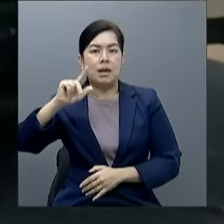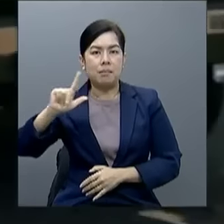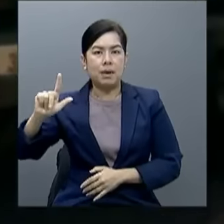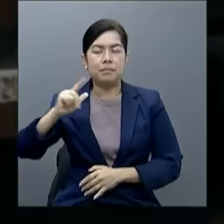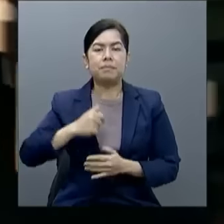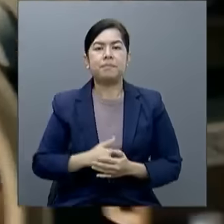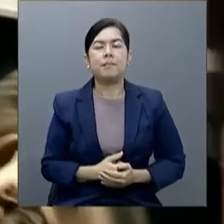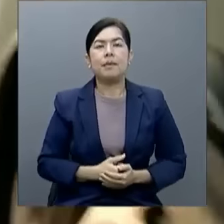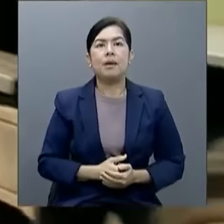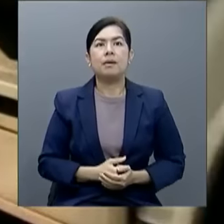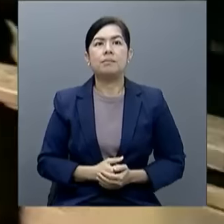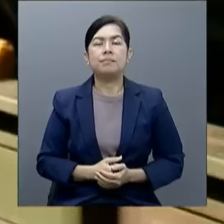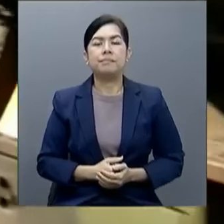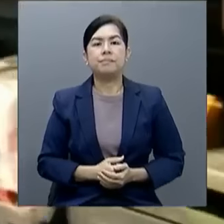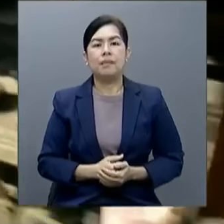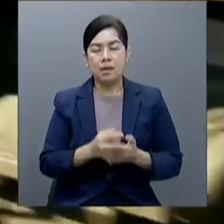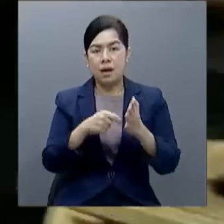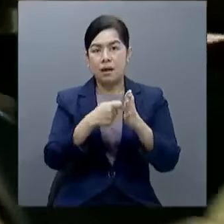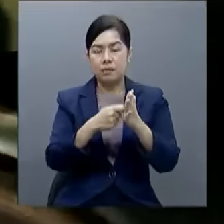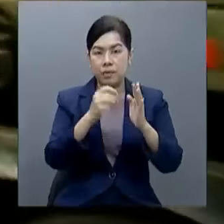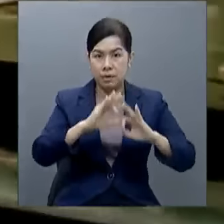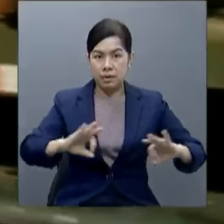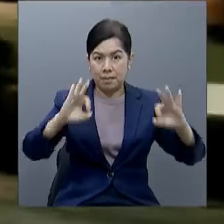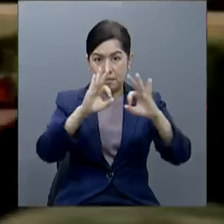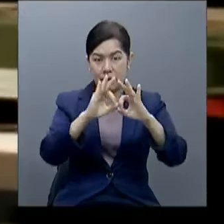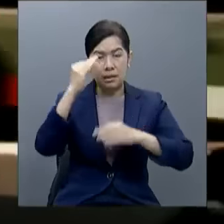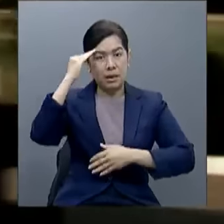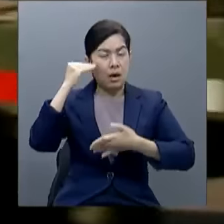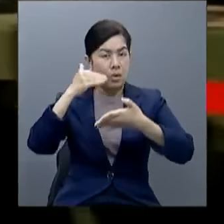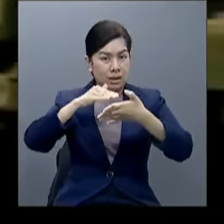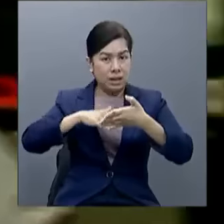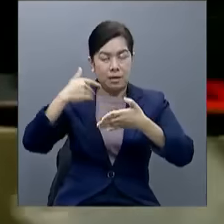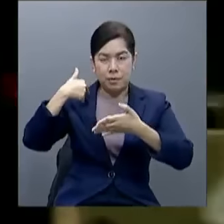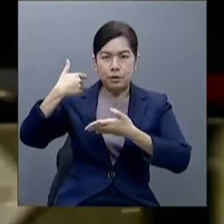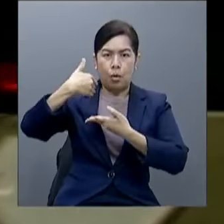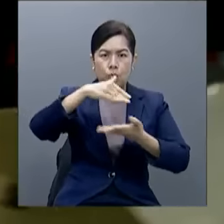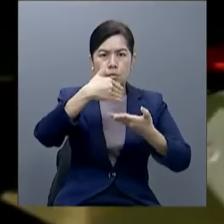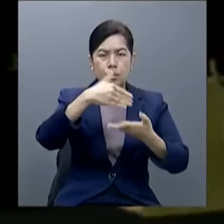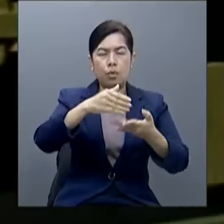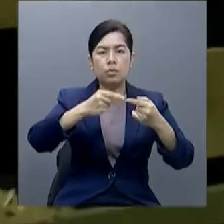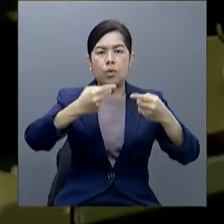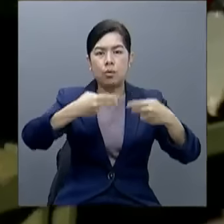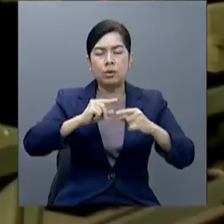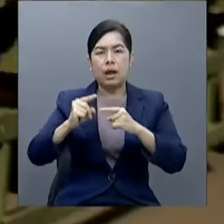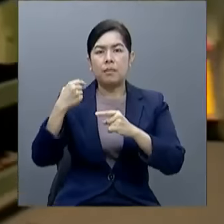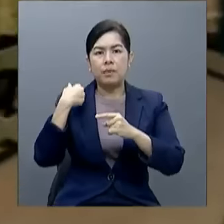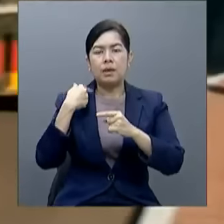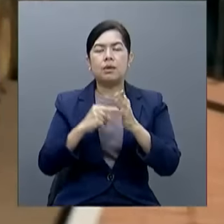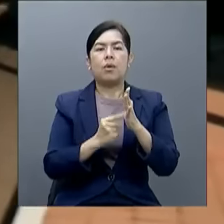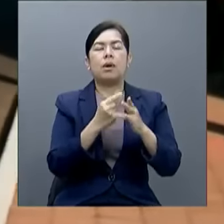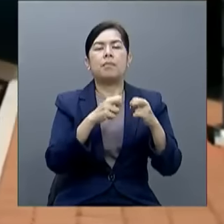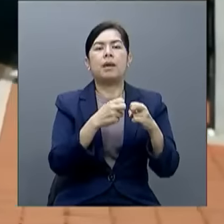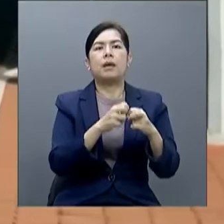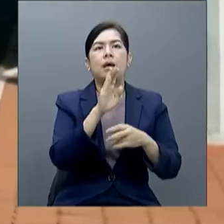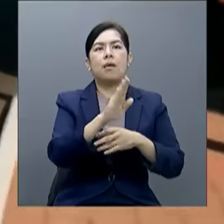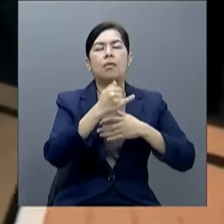และหนึ่งในเหตุผลหลักนะคะที่ทำให้เกาหลีใต้ส่งออกอาวุธได้มากขึ้นก็มาจากสงครามระหว่างรัสเซียกับยูเครนที่ทำ